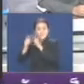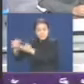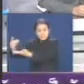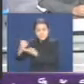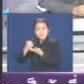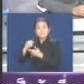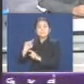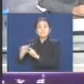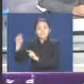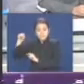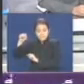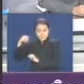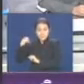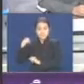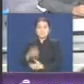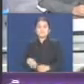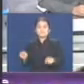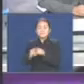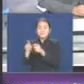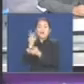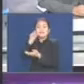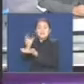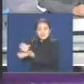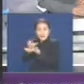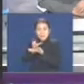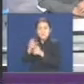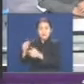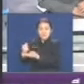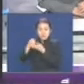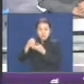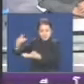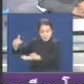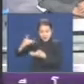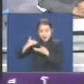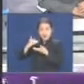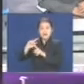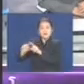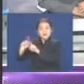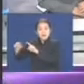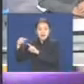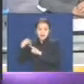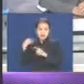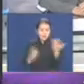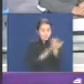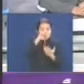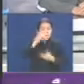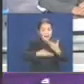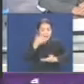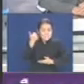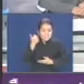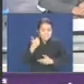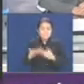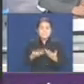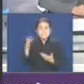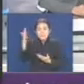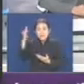นะคะเพราะว่าผู้ค้าปลีกนั้นก็ได้มีการนำเข้านะคะไม่ว่าจะเป็นอาหารที่ขาดแคลนสินค้าที่ขาดแคลนก่อนหน้านี้มา